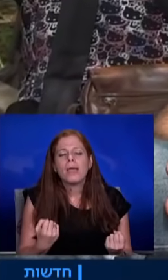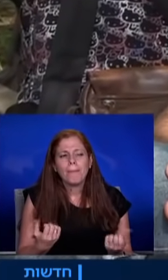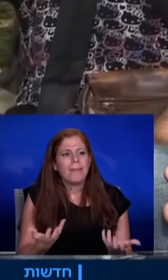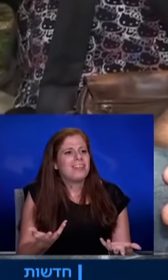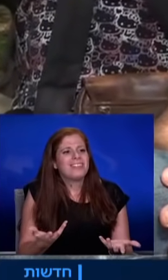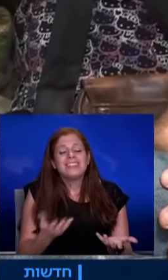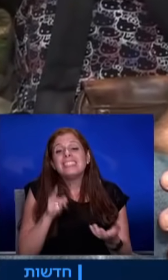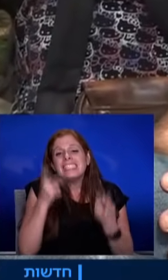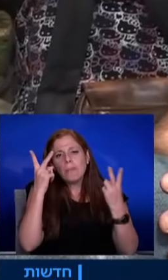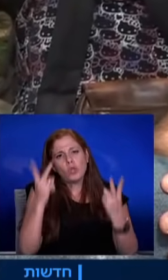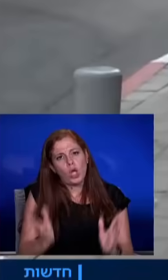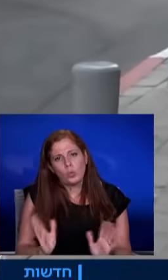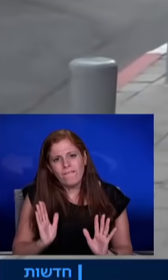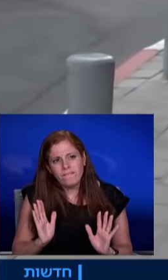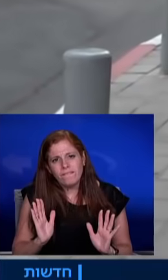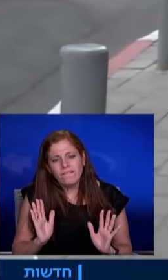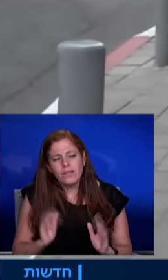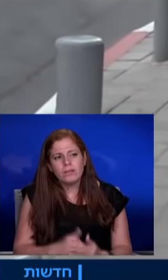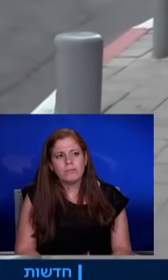זה מה שחשוב.